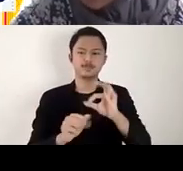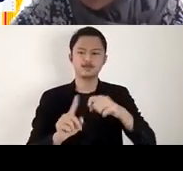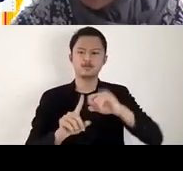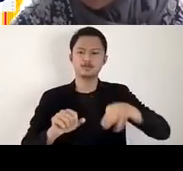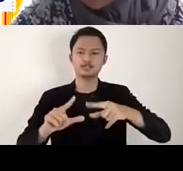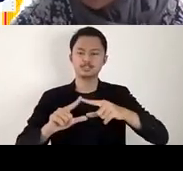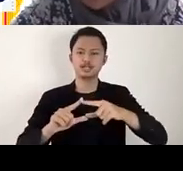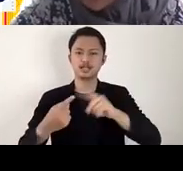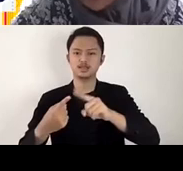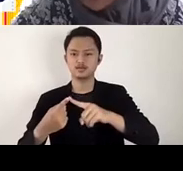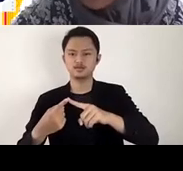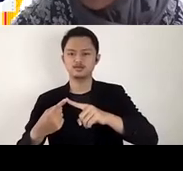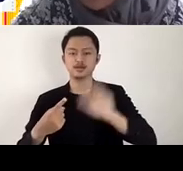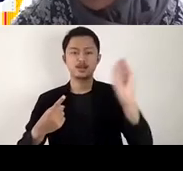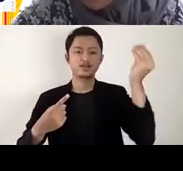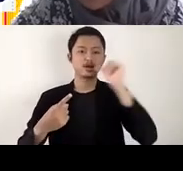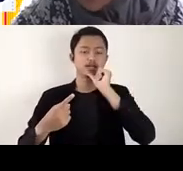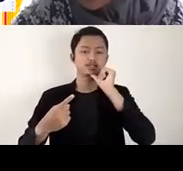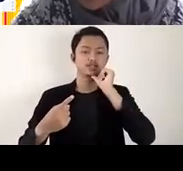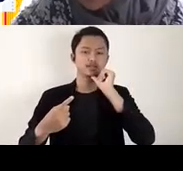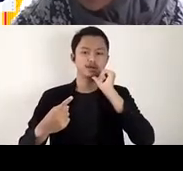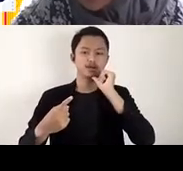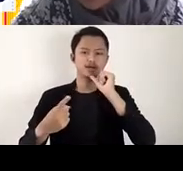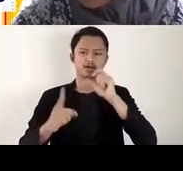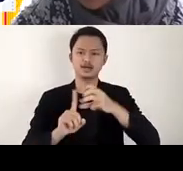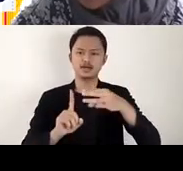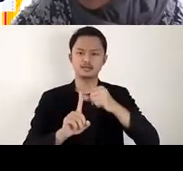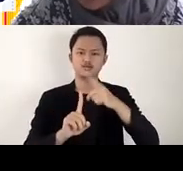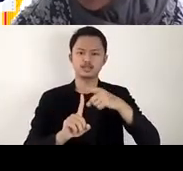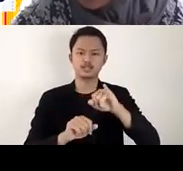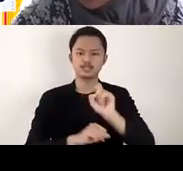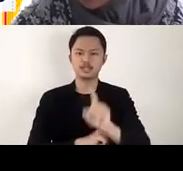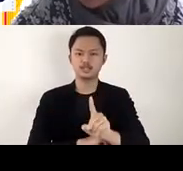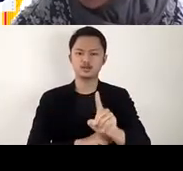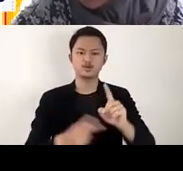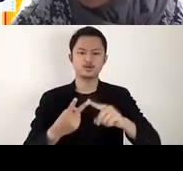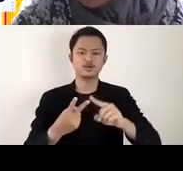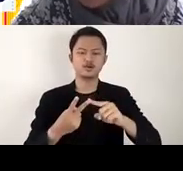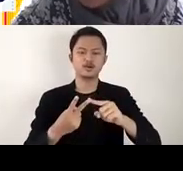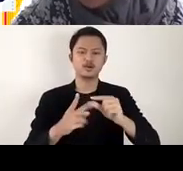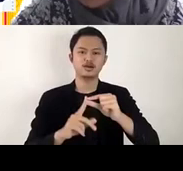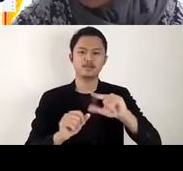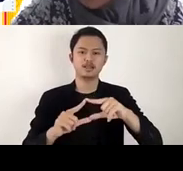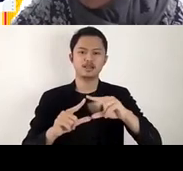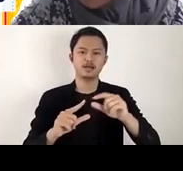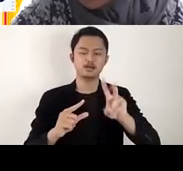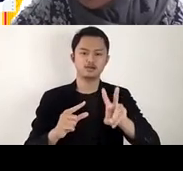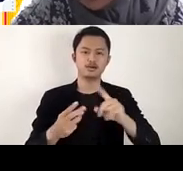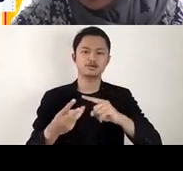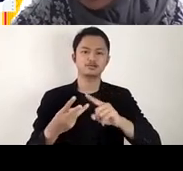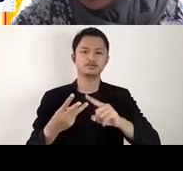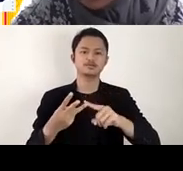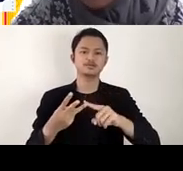satu dengan ketuanya adalah Abadi putih satu di BNPT kemudian Pokja film2 ketuanya Deputi dua dan